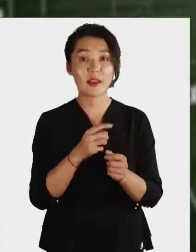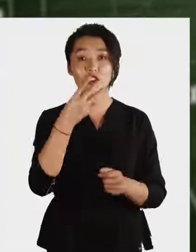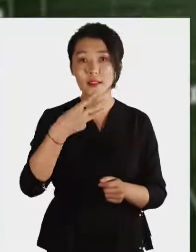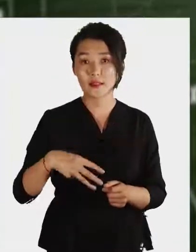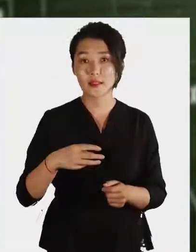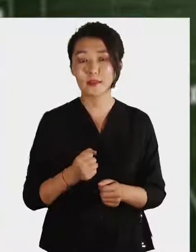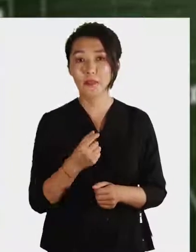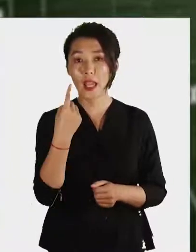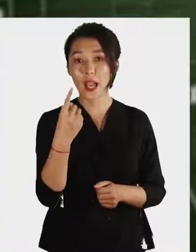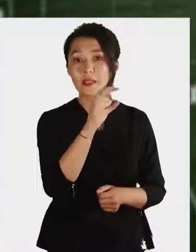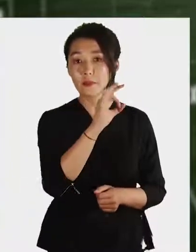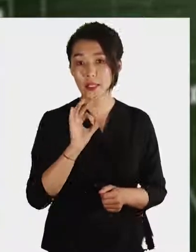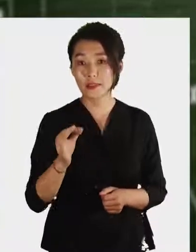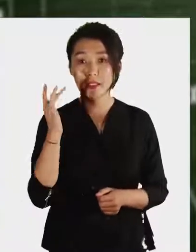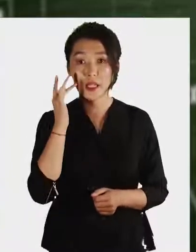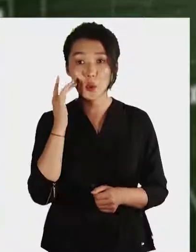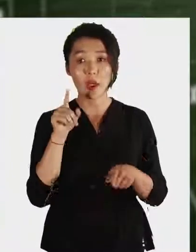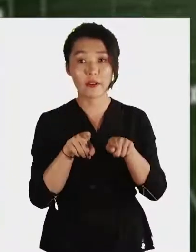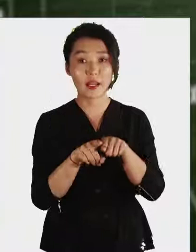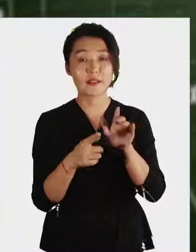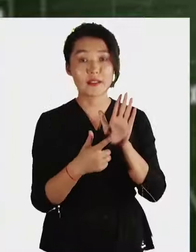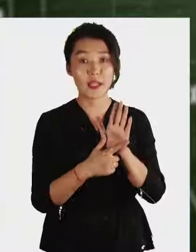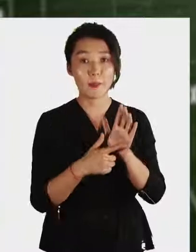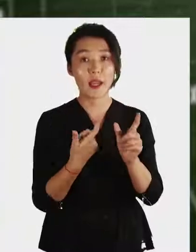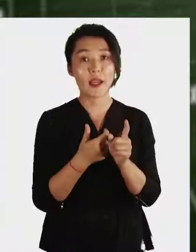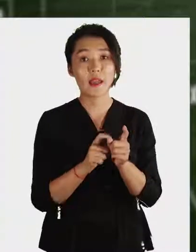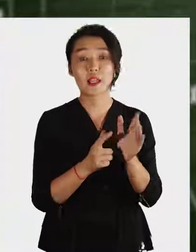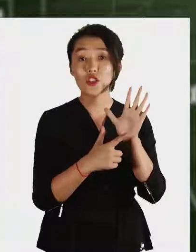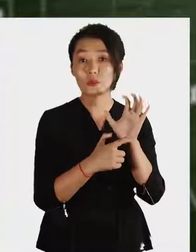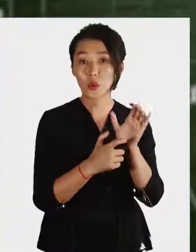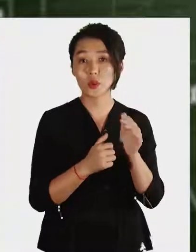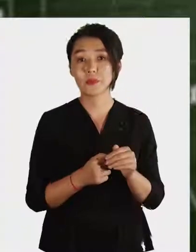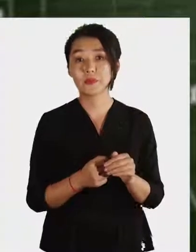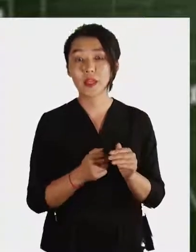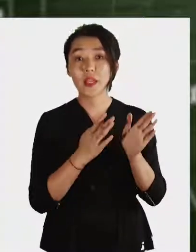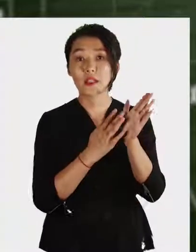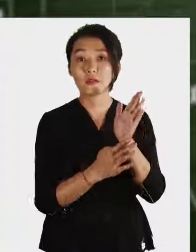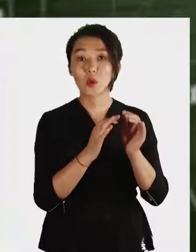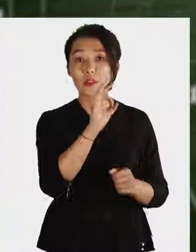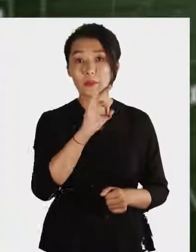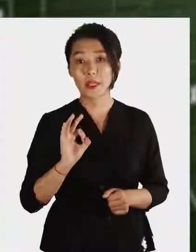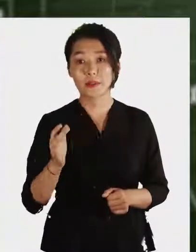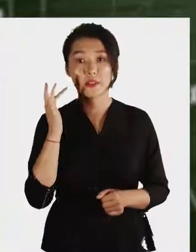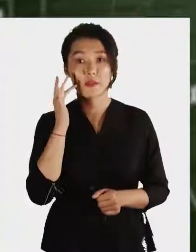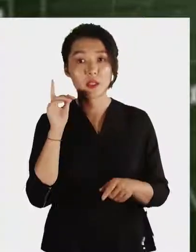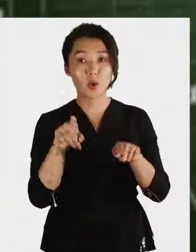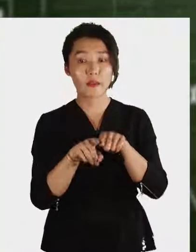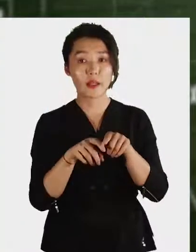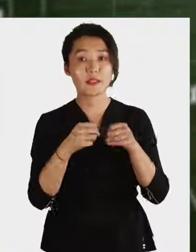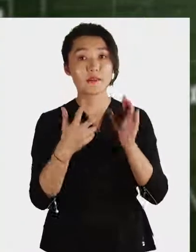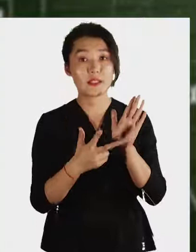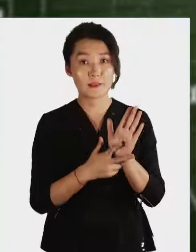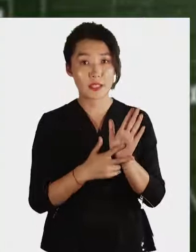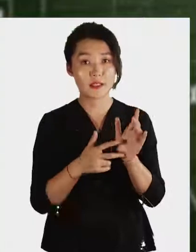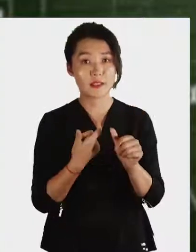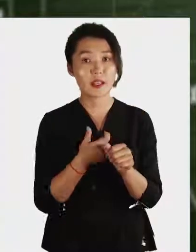30. 1%, которого равен 7, это 700. 90%, которого равны